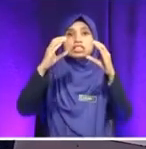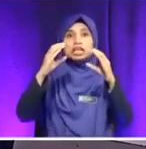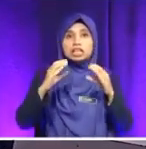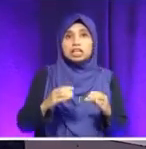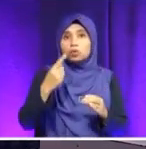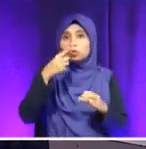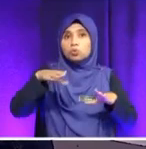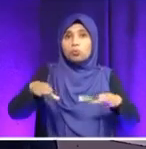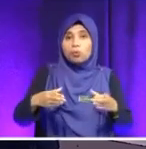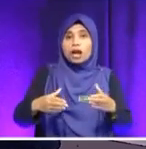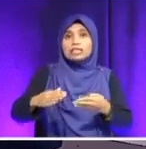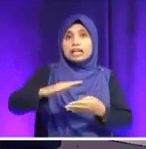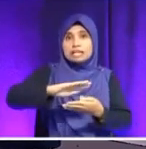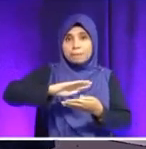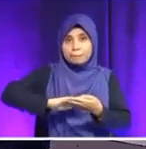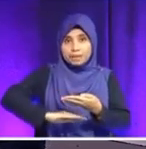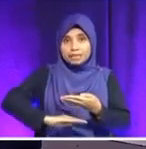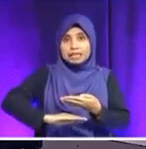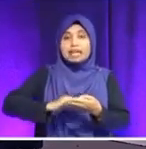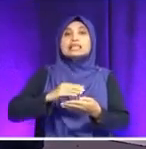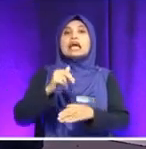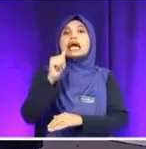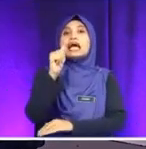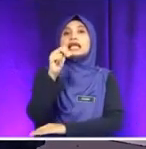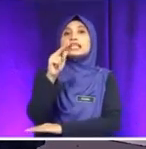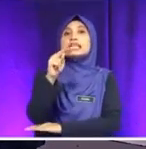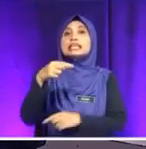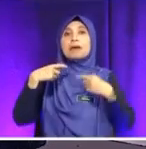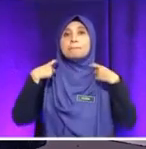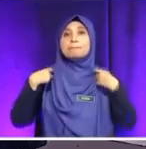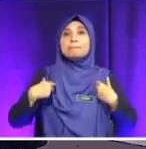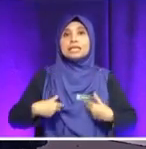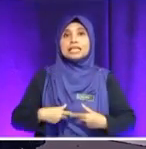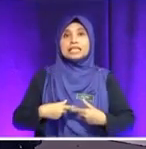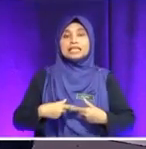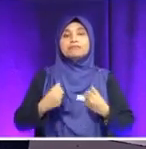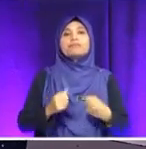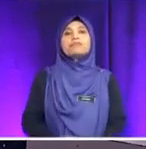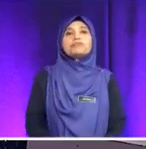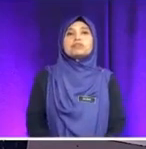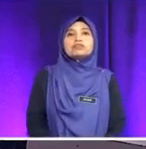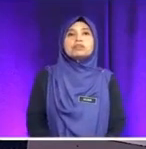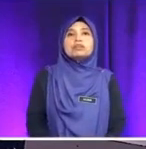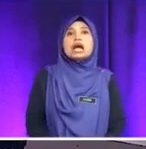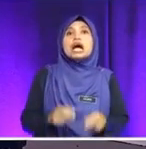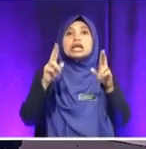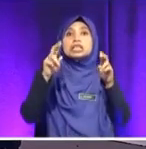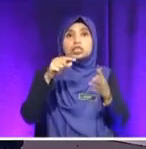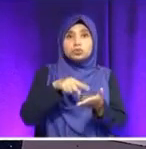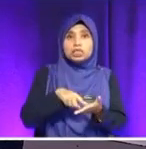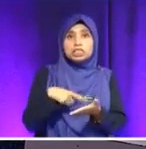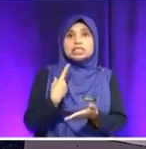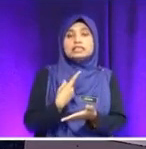membuat lipatan napkin. Okey, sebelum tu kita imbas kembali pembelajaran kita. Okey, dalam tajuk ini kita akan